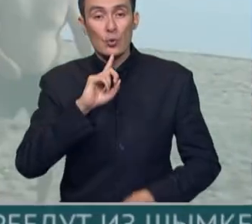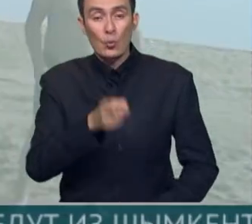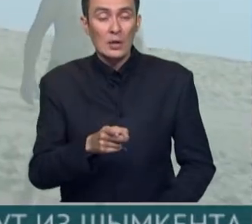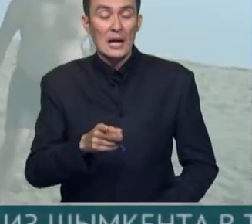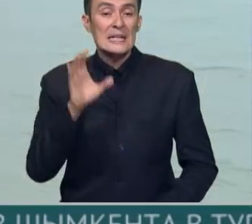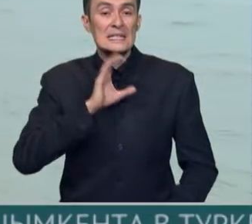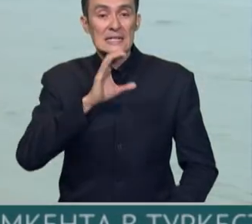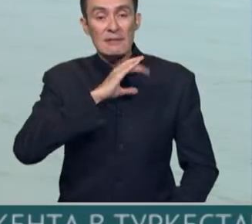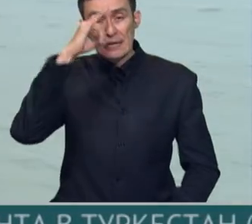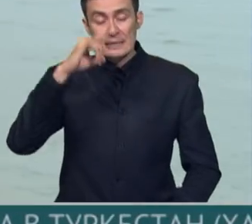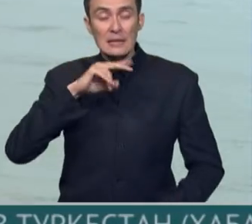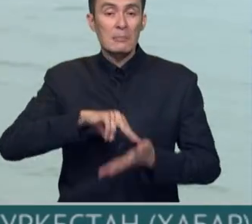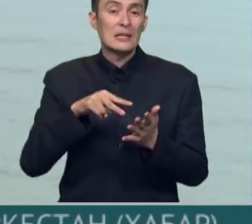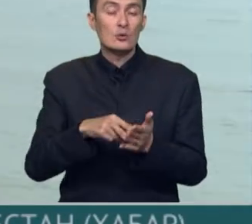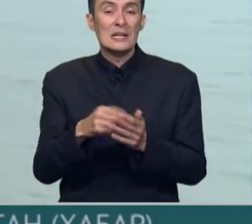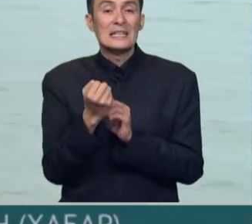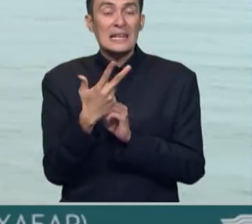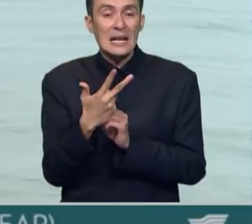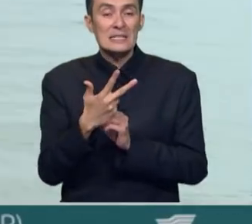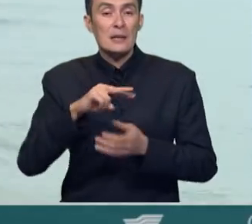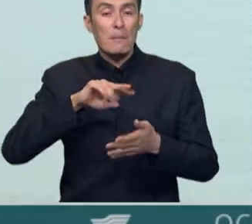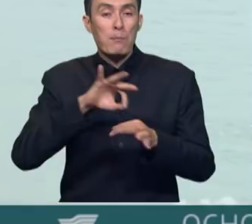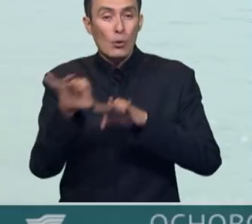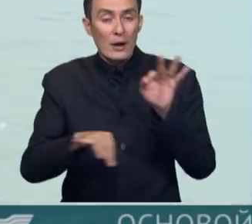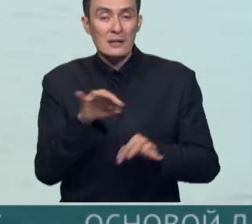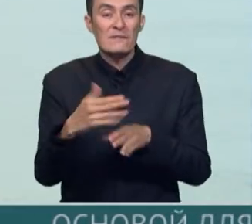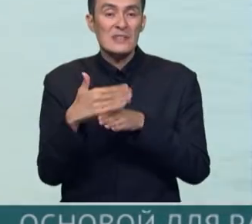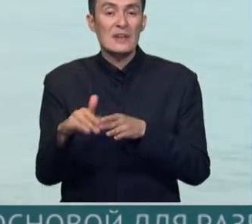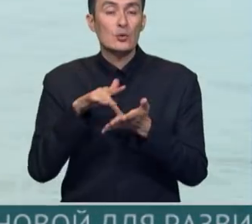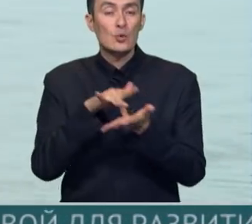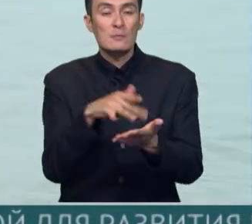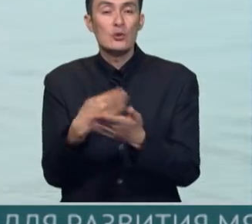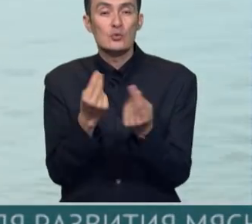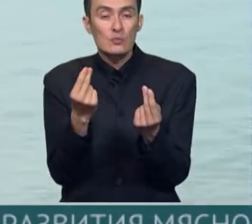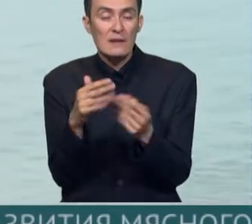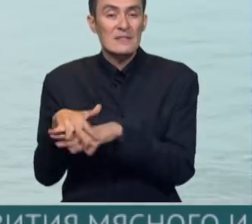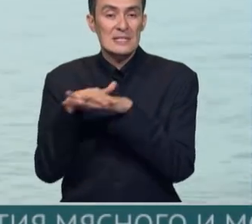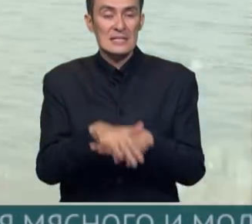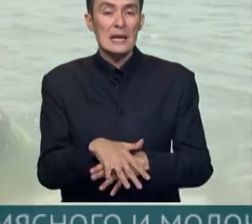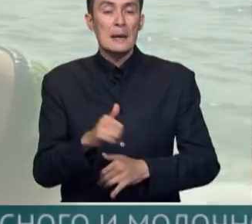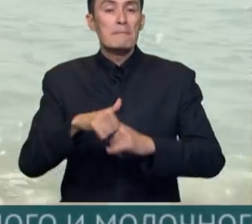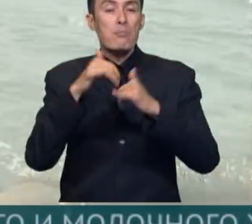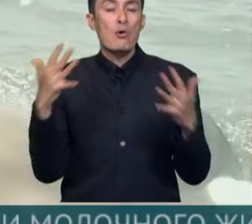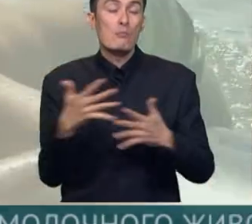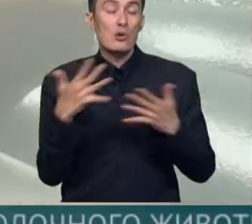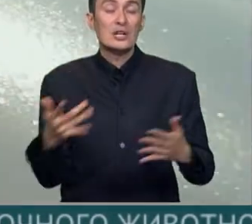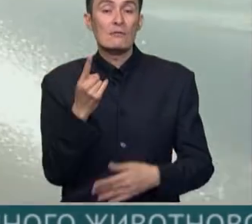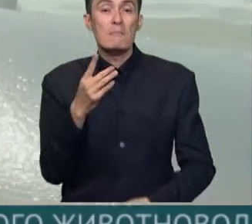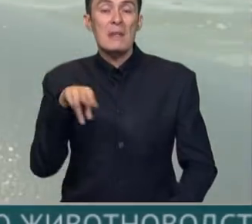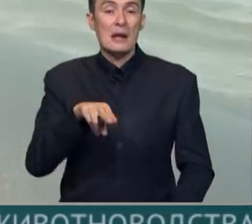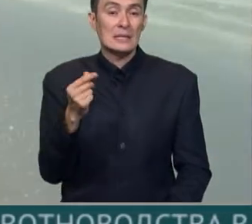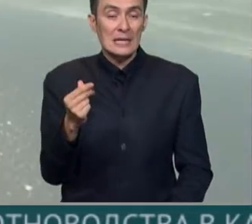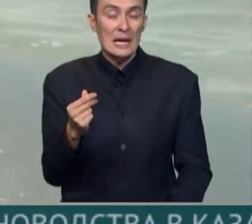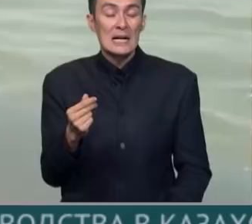севере страны планируют реализовать 13 проектов в сфере туризма. Общая сумма инвестиций превысит 1 миллиард тенге. Отмечу,